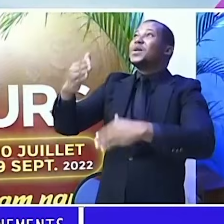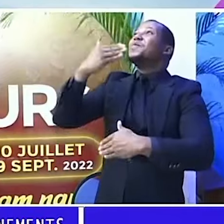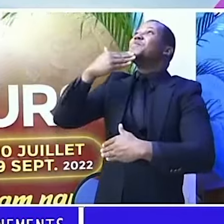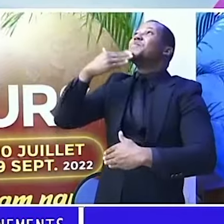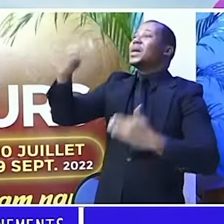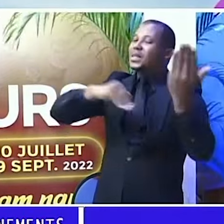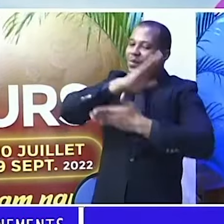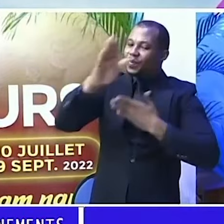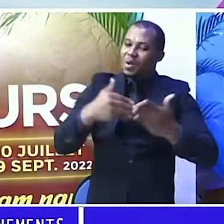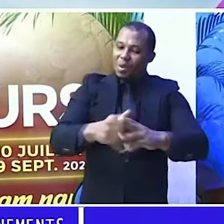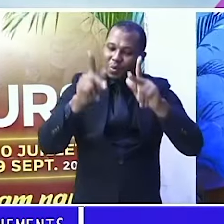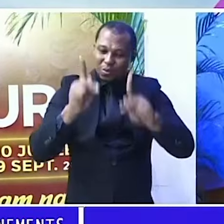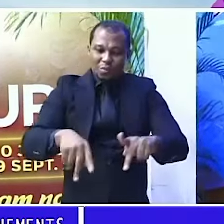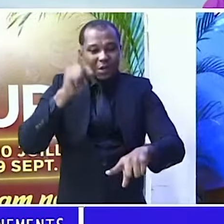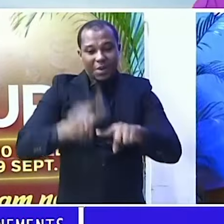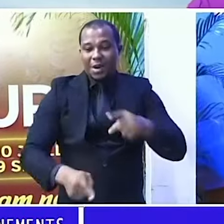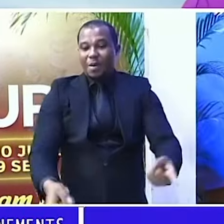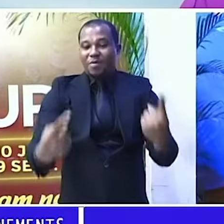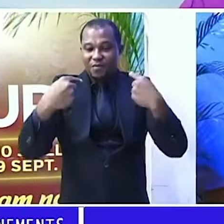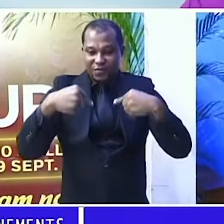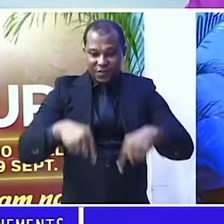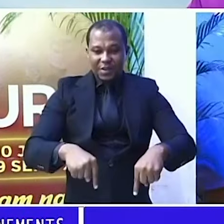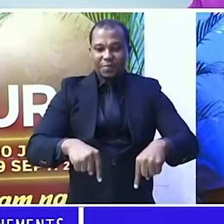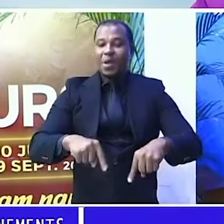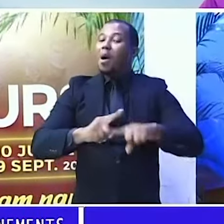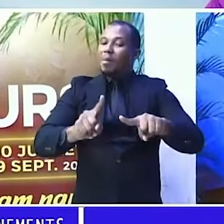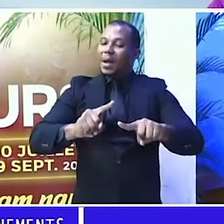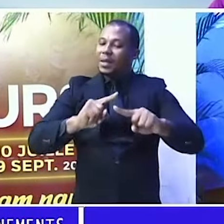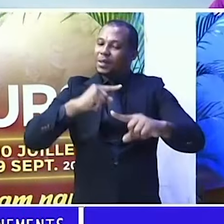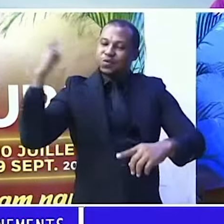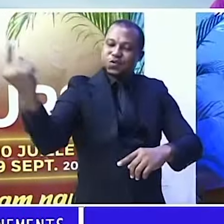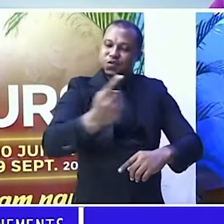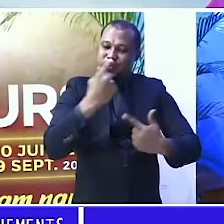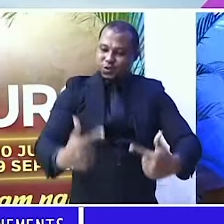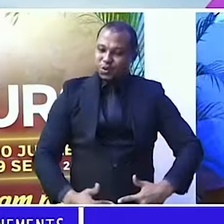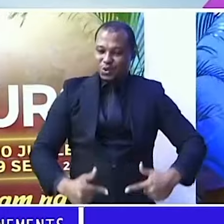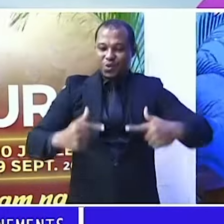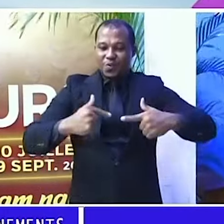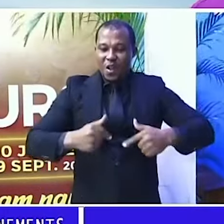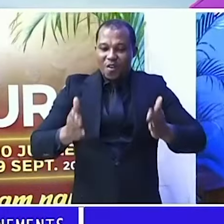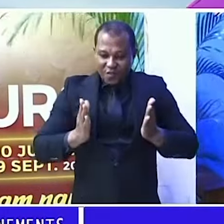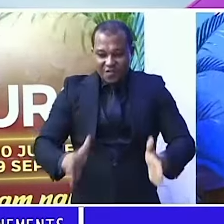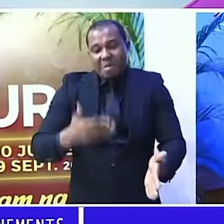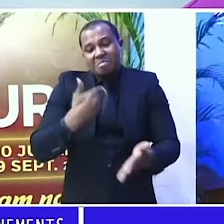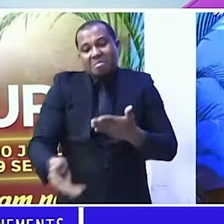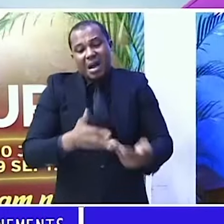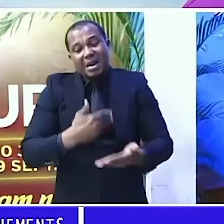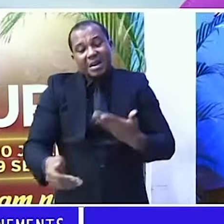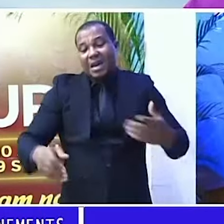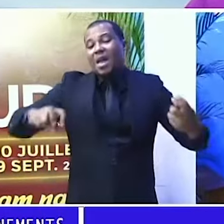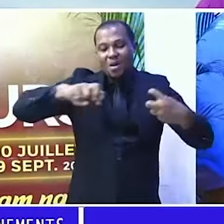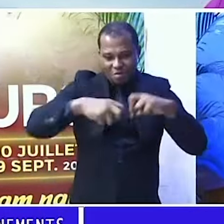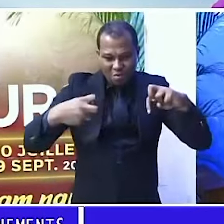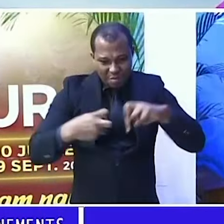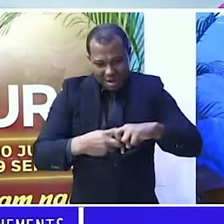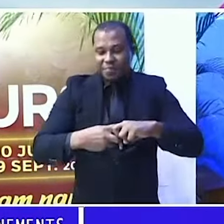pas capable là mais qui vivant toujours malgré tout ça qui passé malgré quantité balle qui tiré